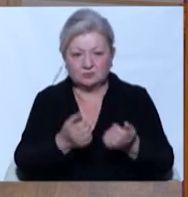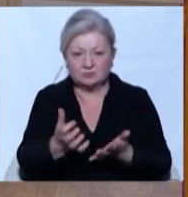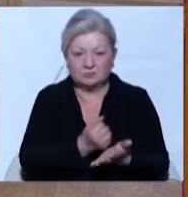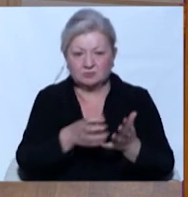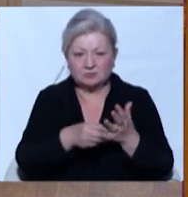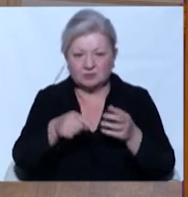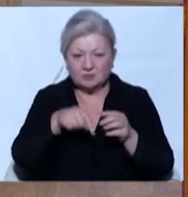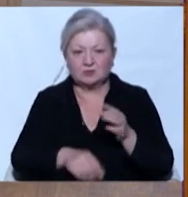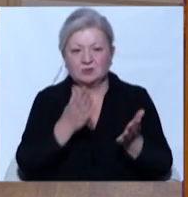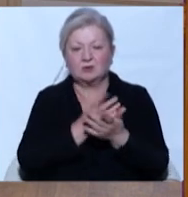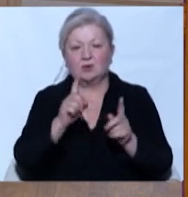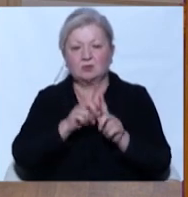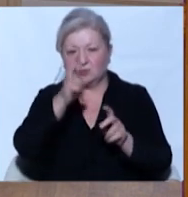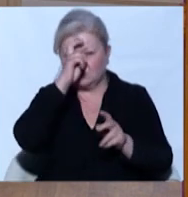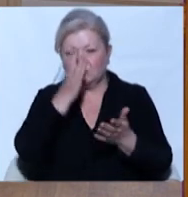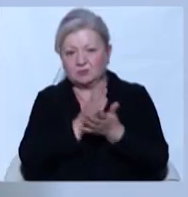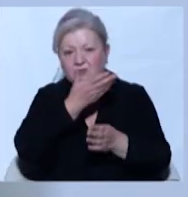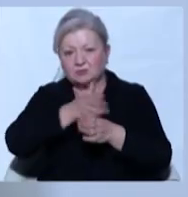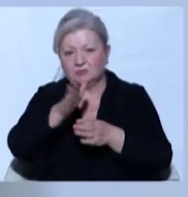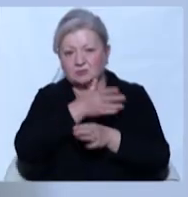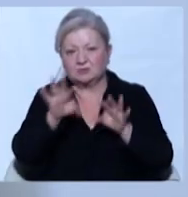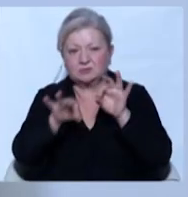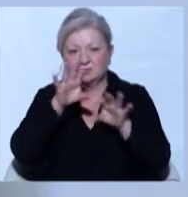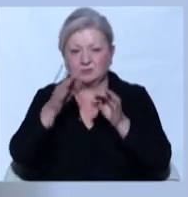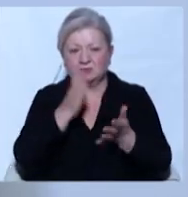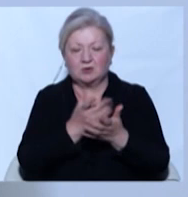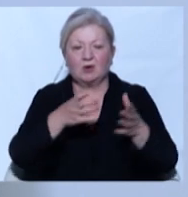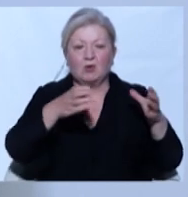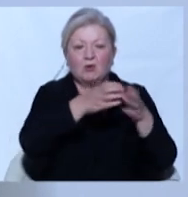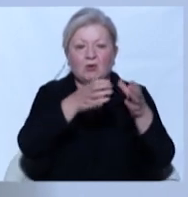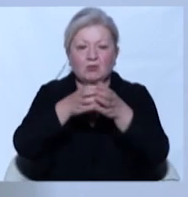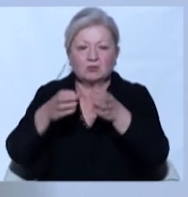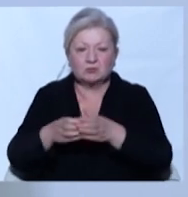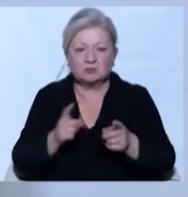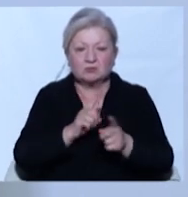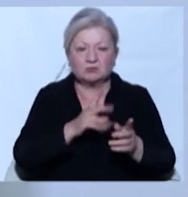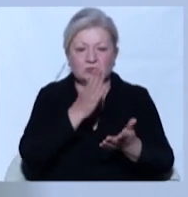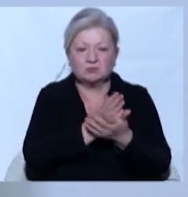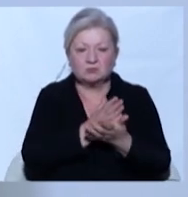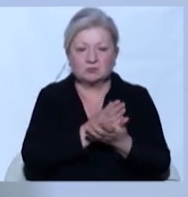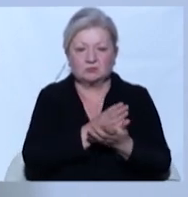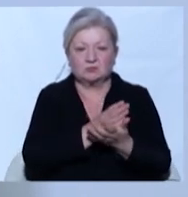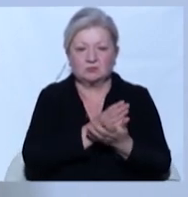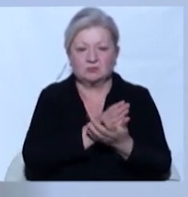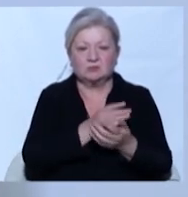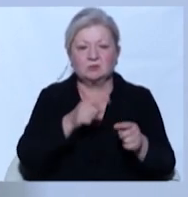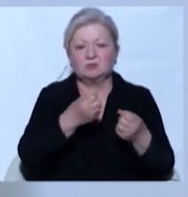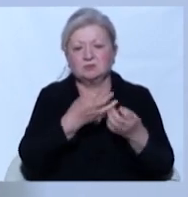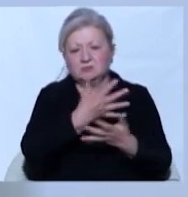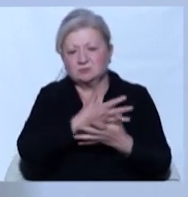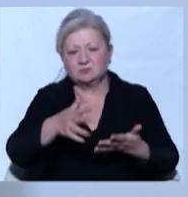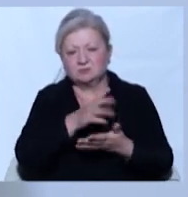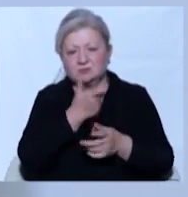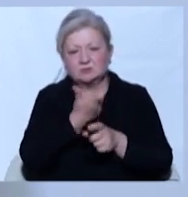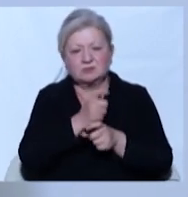ქვეყნებია ამით გამორჩეული, ორგანიზაციებში განსაკუთრებით რა მისიებში აქვს მონაწილეობა, მონაწილეობა მიღებული და ასე შემდეგ და ასე